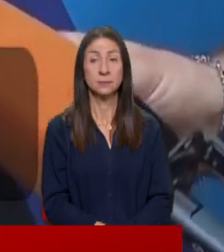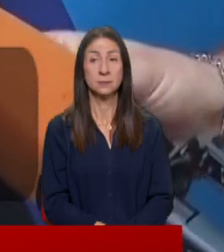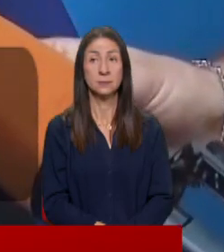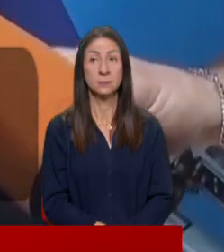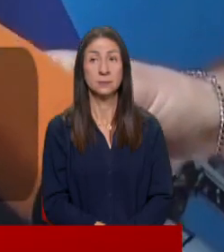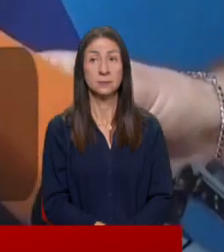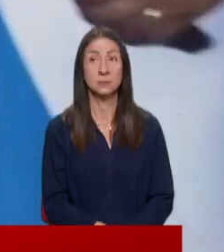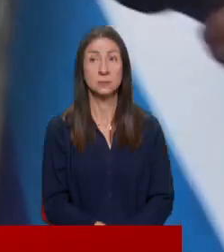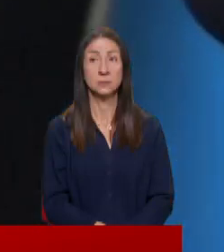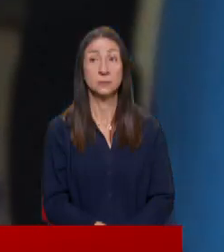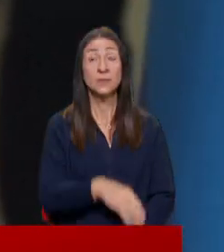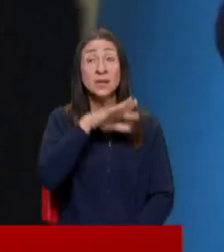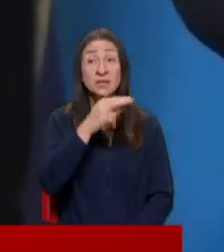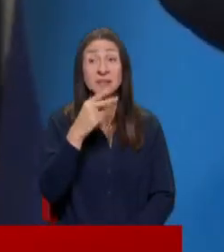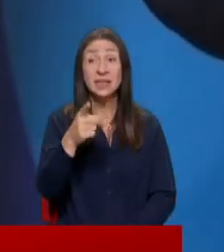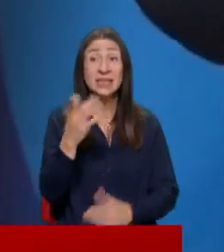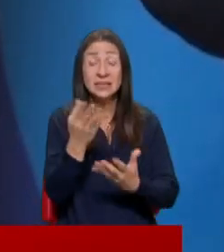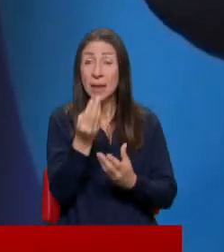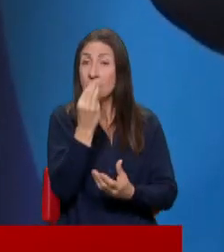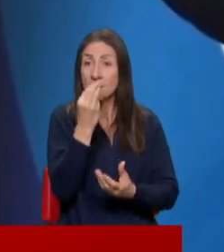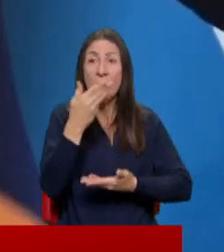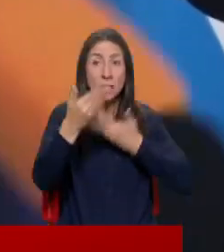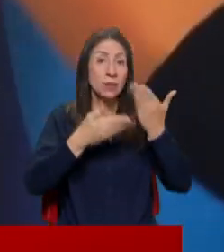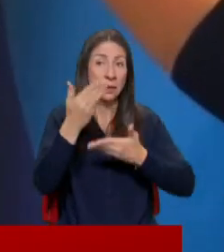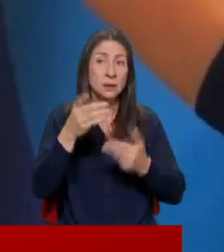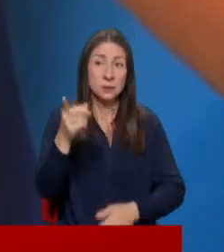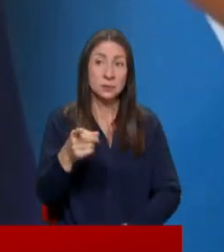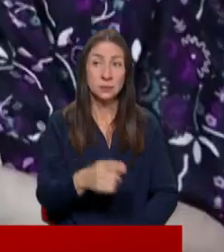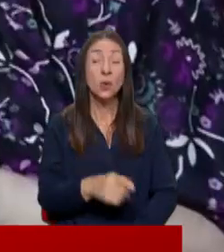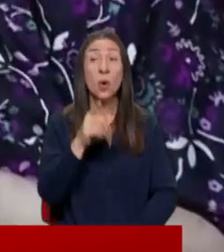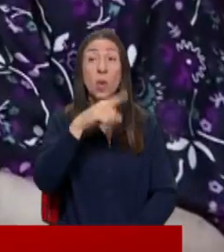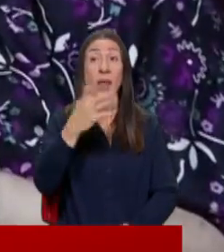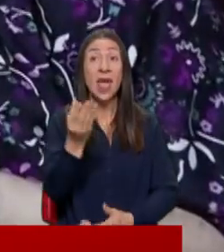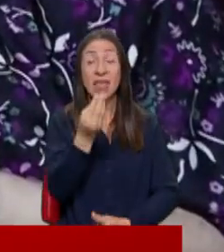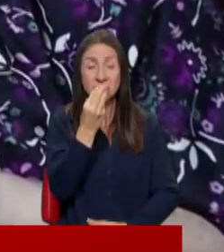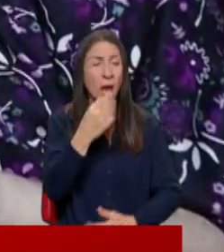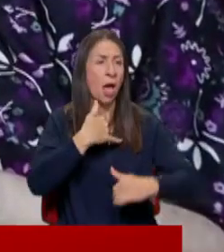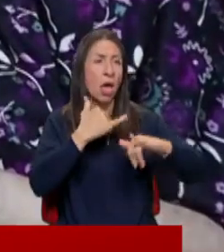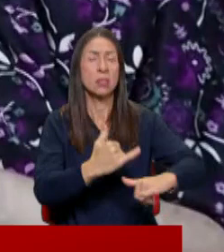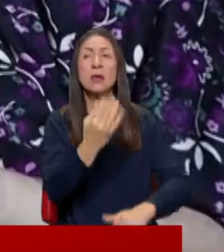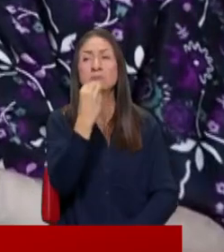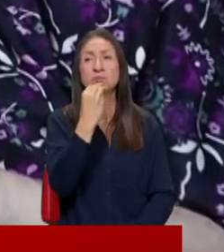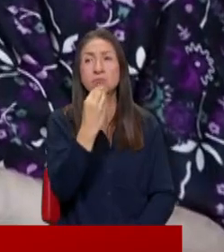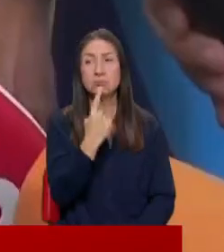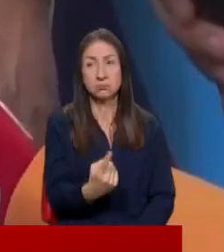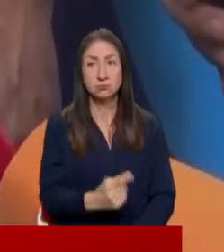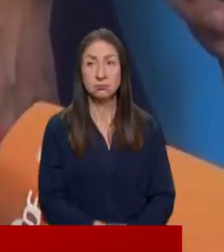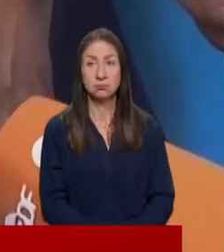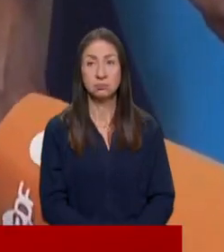arkadaş canlısıydılar. Yaşlı kadın nasıl beslendiklerinden de bahsetti. Onlar ne yediyse biz de aynısını yedik dedi.